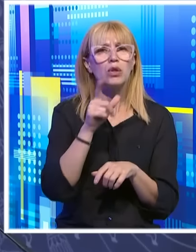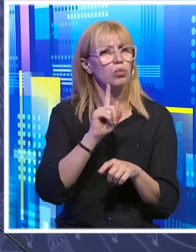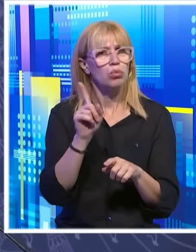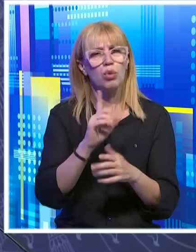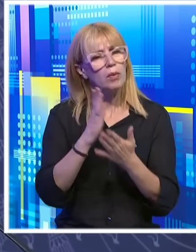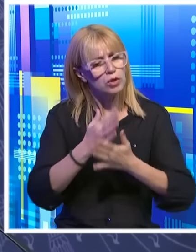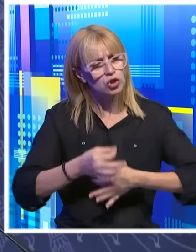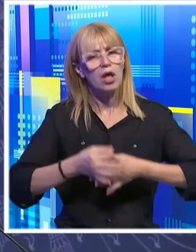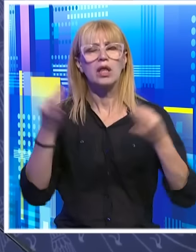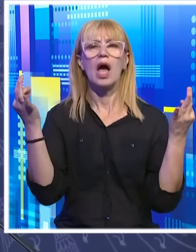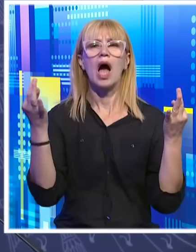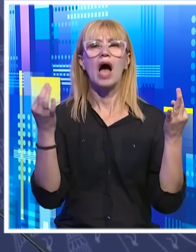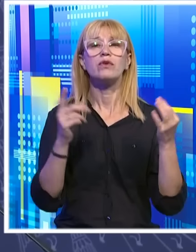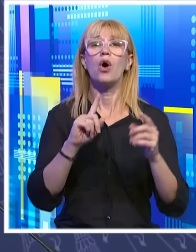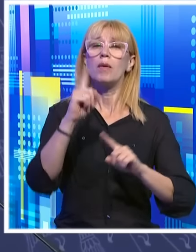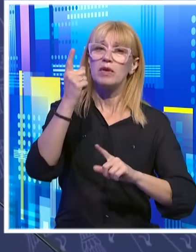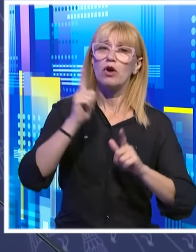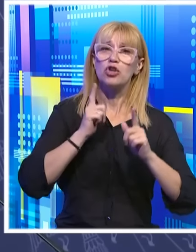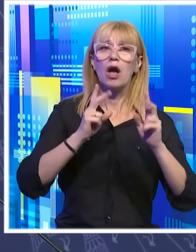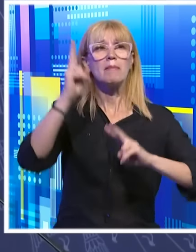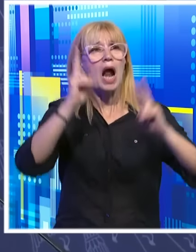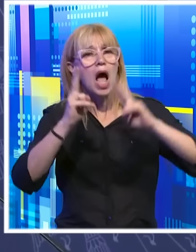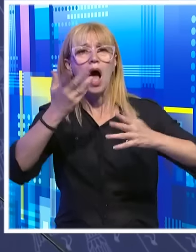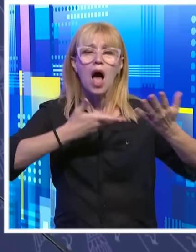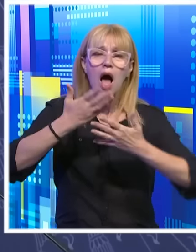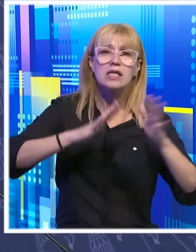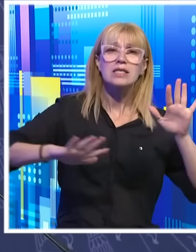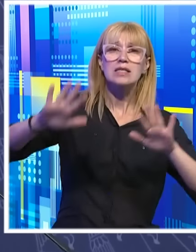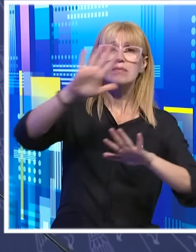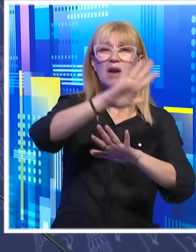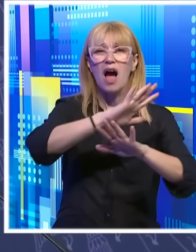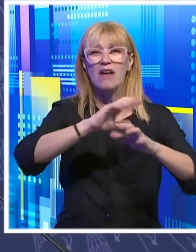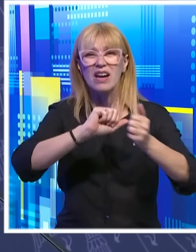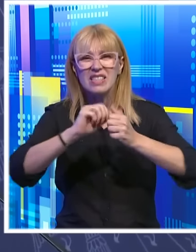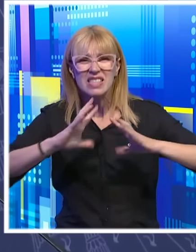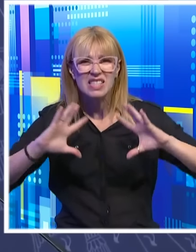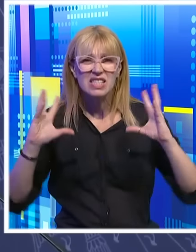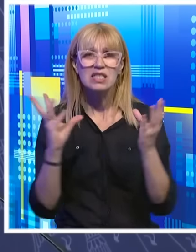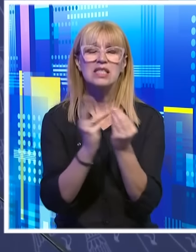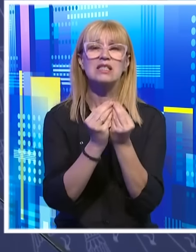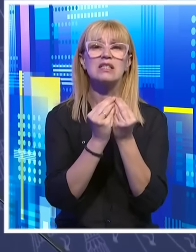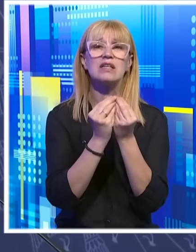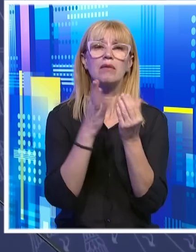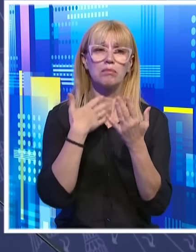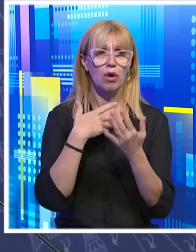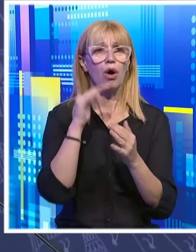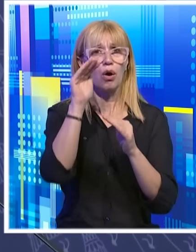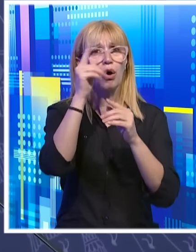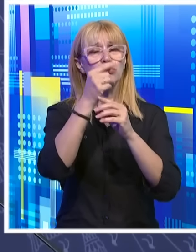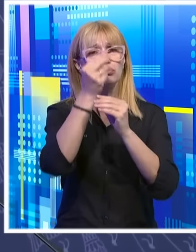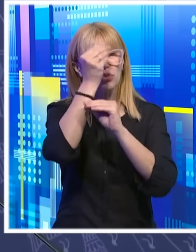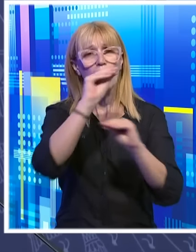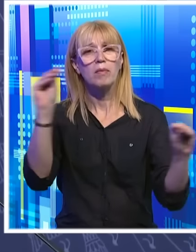posle sveobuhvatne rasprave, da vas obavestim, ukoliko mi se bude učinilo da su ozbiljni